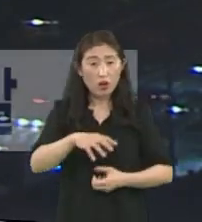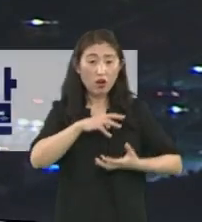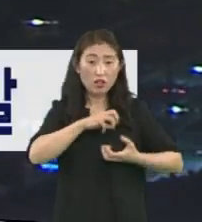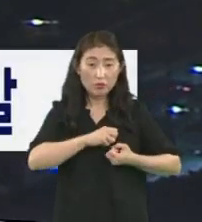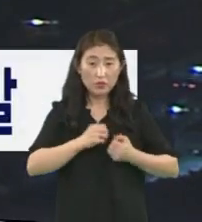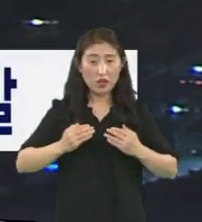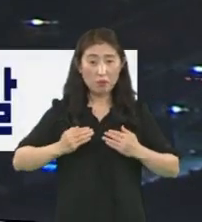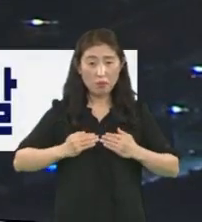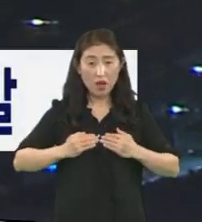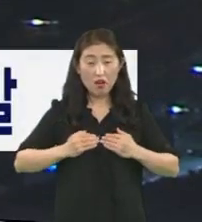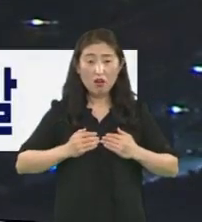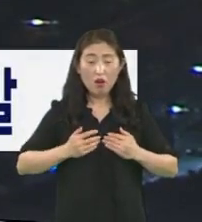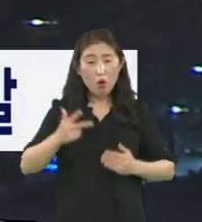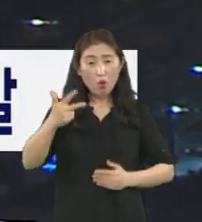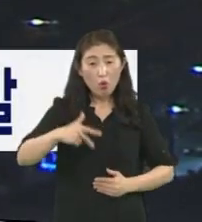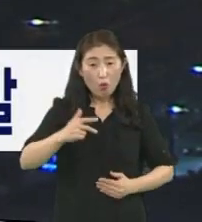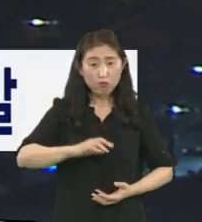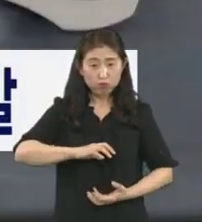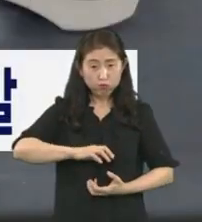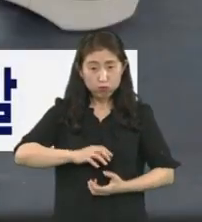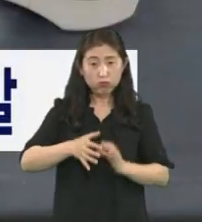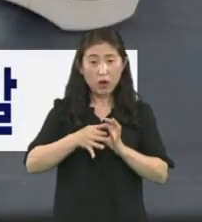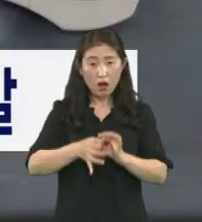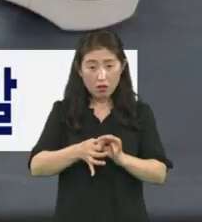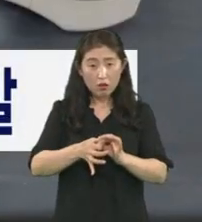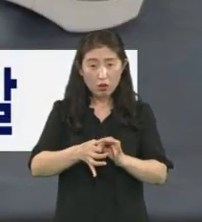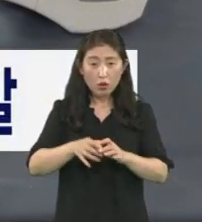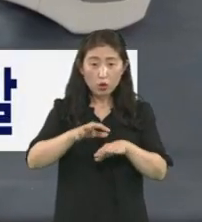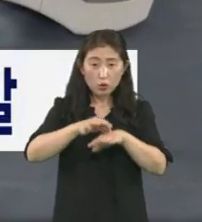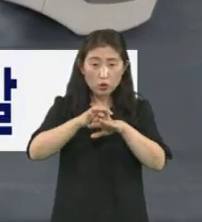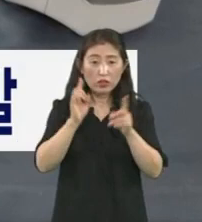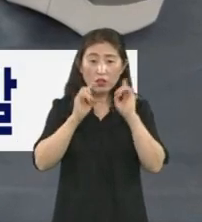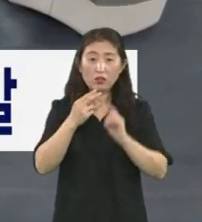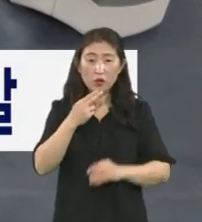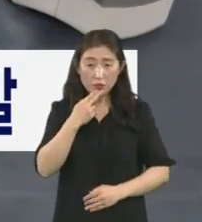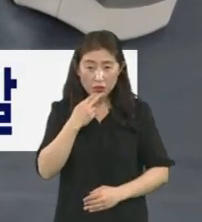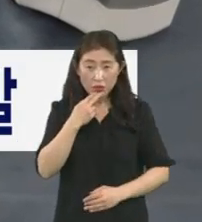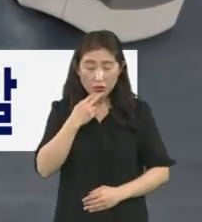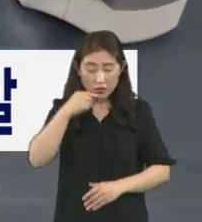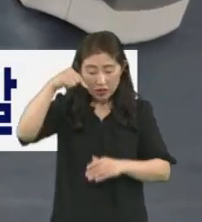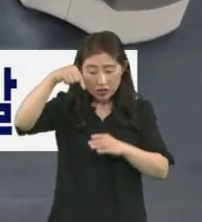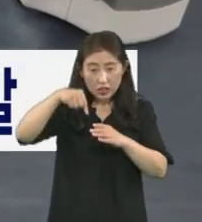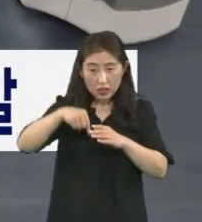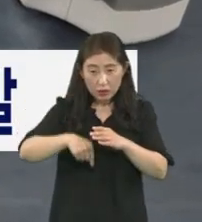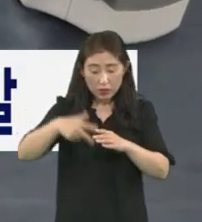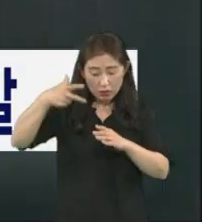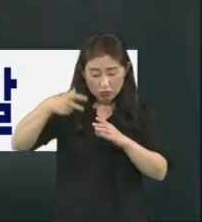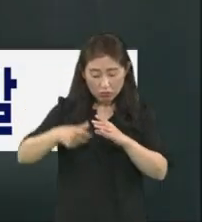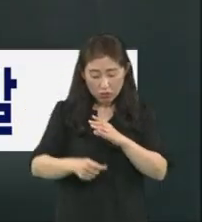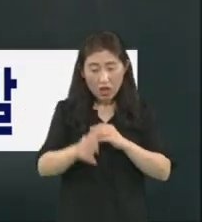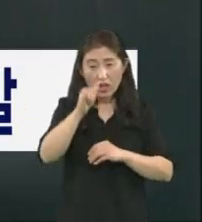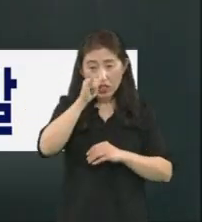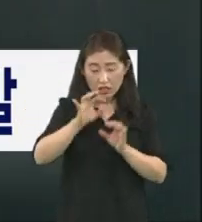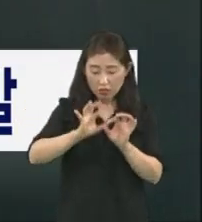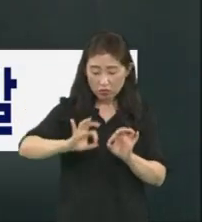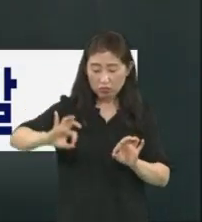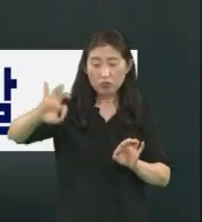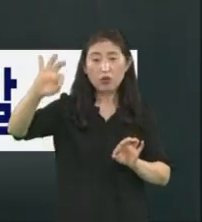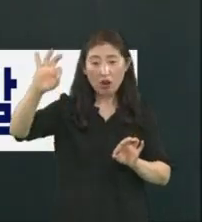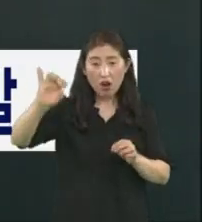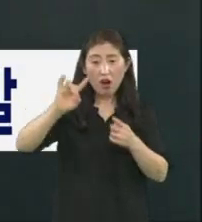기계연구원이 심장폐, 방광과 같은 인체장기에 조직 손상 없이 깊이 삽입할 수 있는 유연한 굴곡